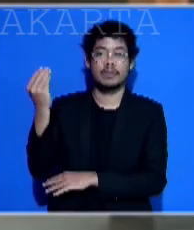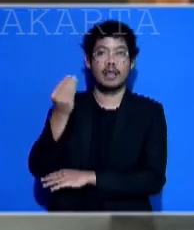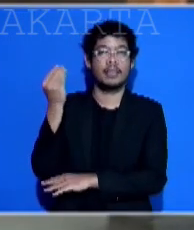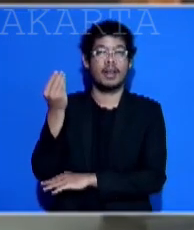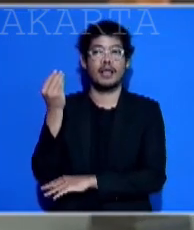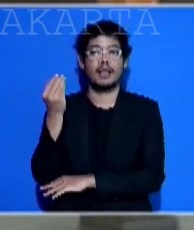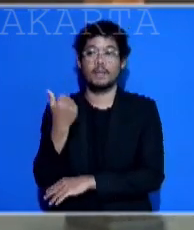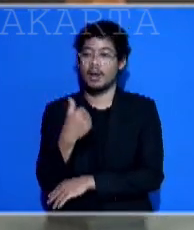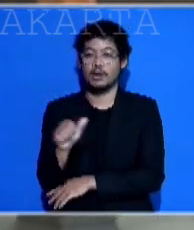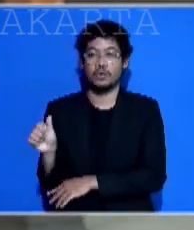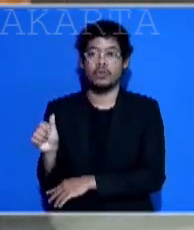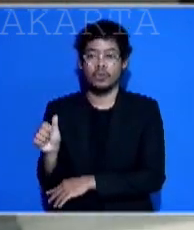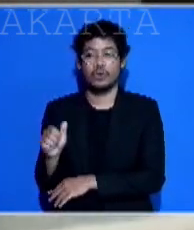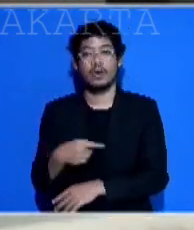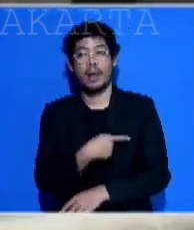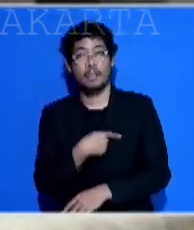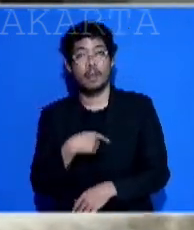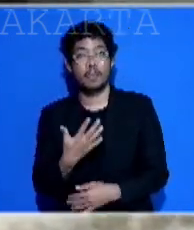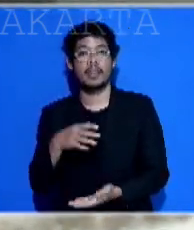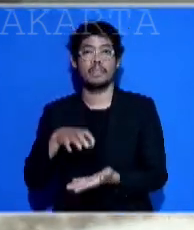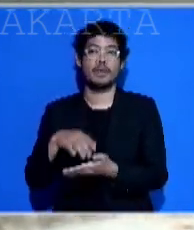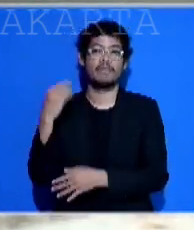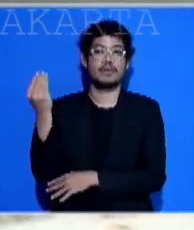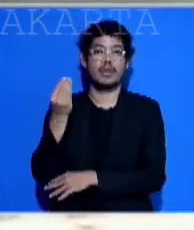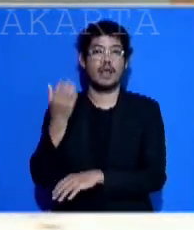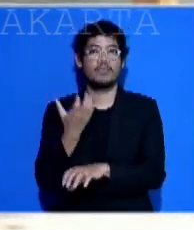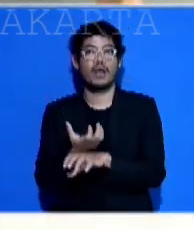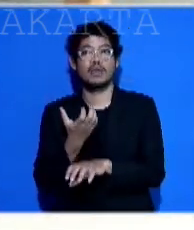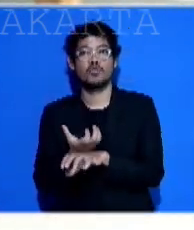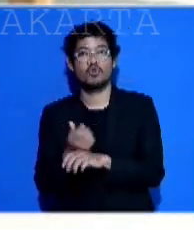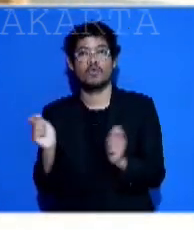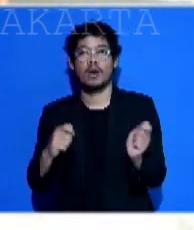wisata puncak watu wayang. Mekaten Widianto lan review da Asung Palapuran.